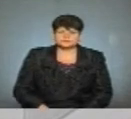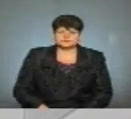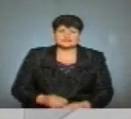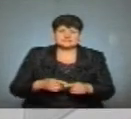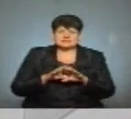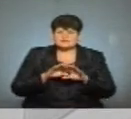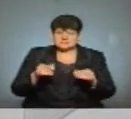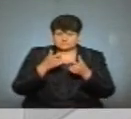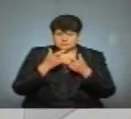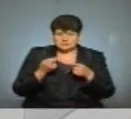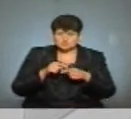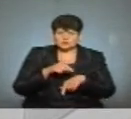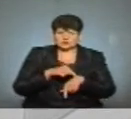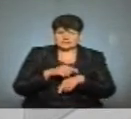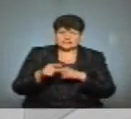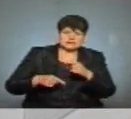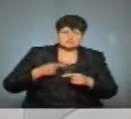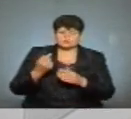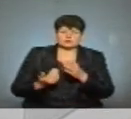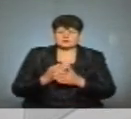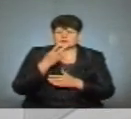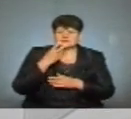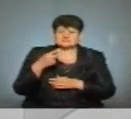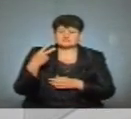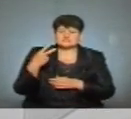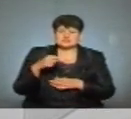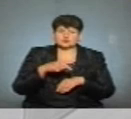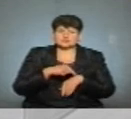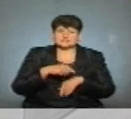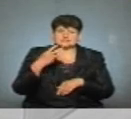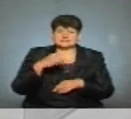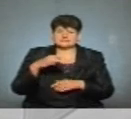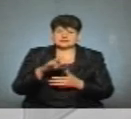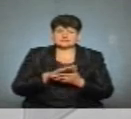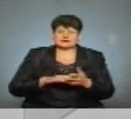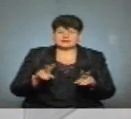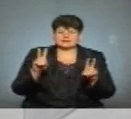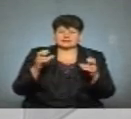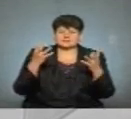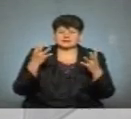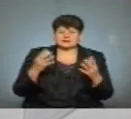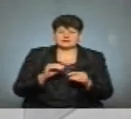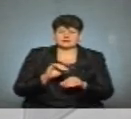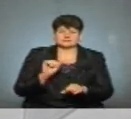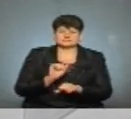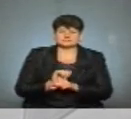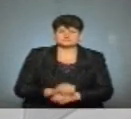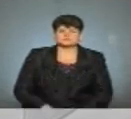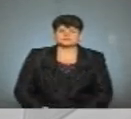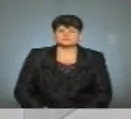Це вся інформація на цю годину. Наступний випуск дивіться о 20:30. Далі в ефірі. Тема дня. Не перемикайте.